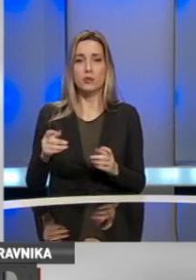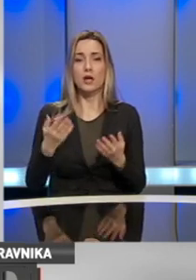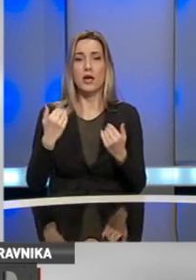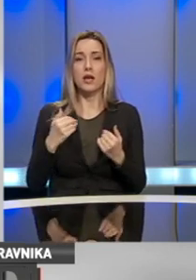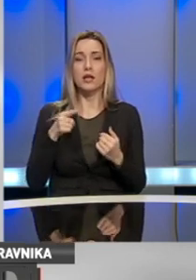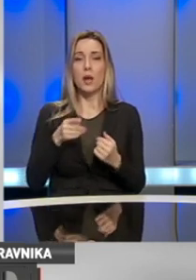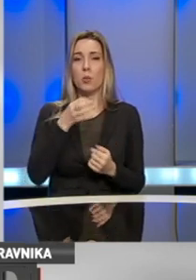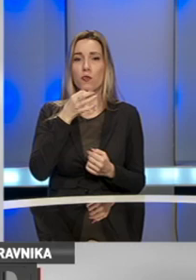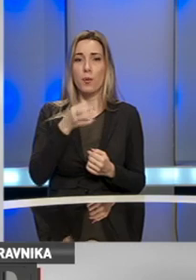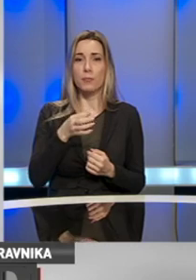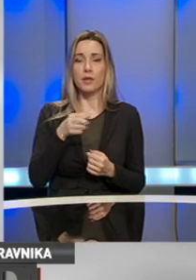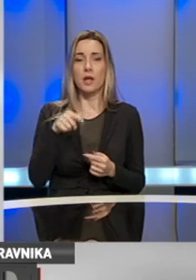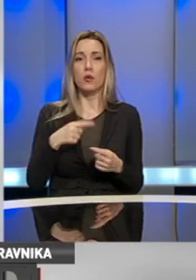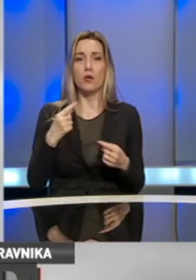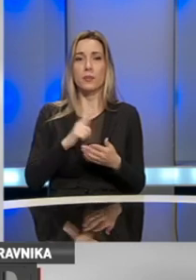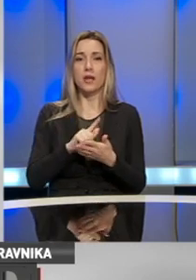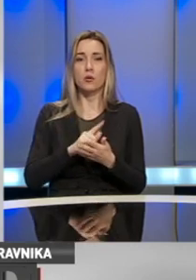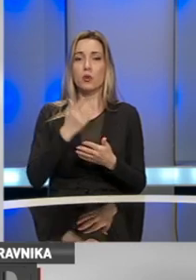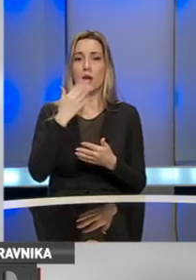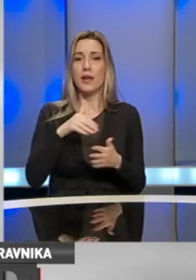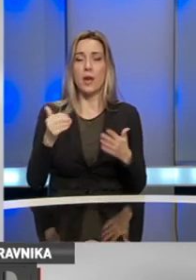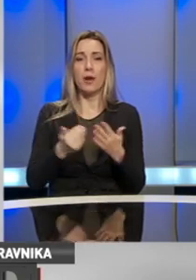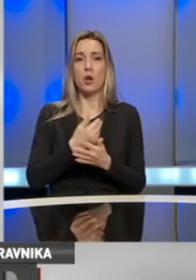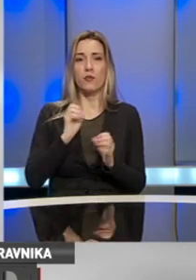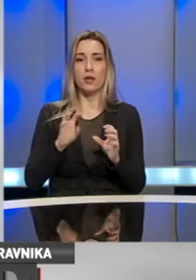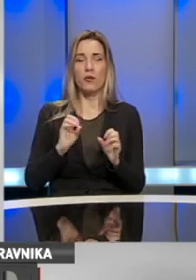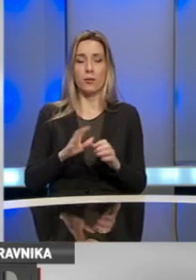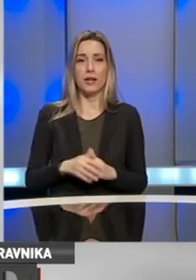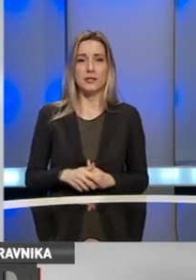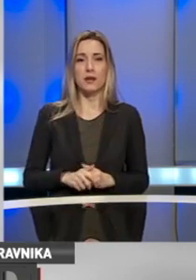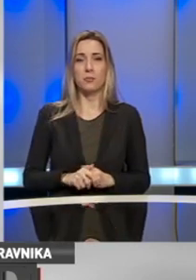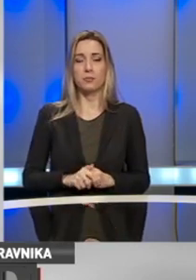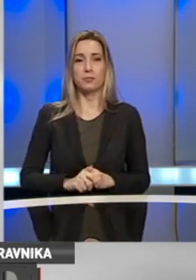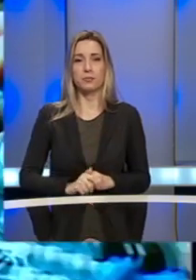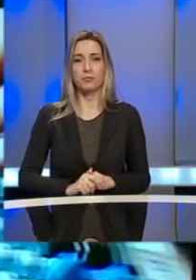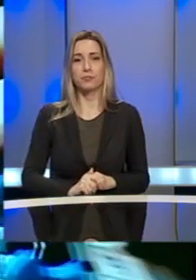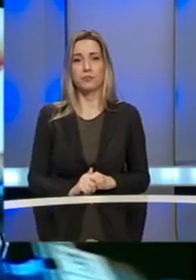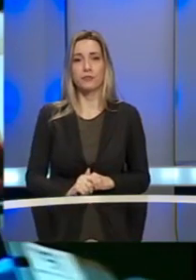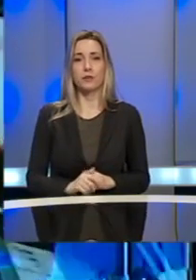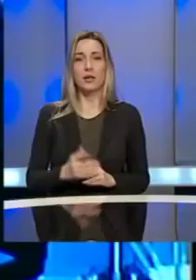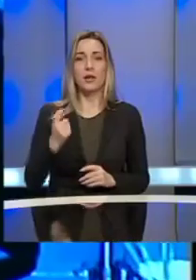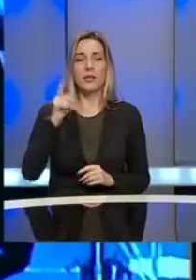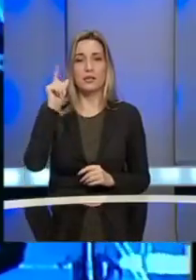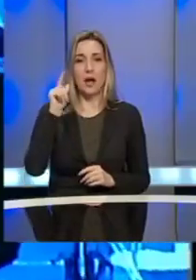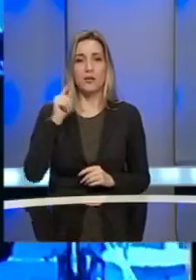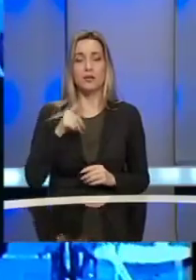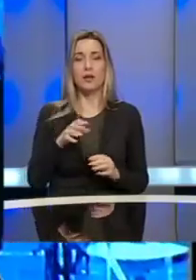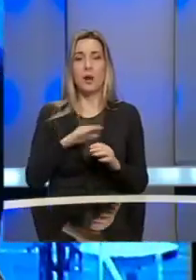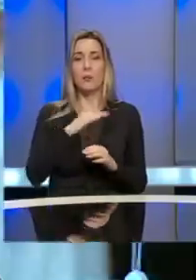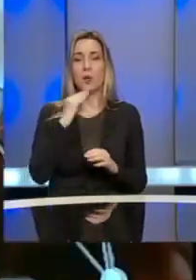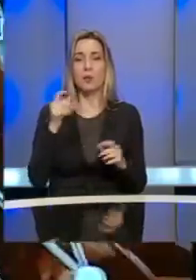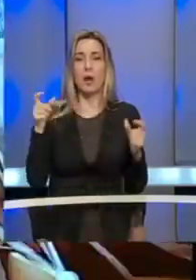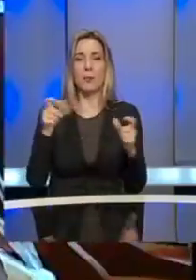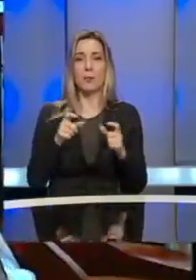po ovom pitanju u ovom trenutku nema novih informacija. Iz Travnika o mjerama potpune blokade